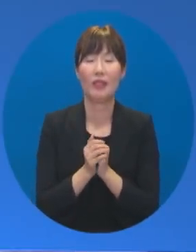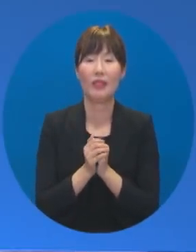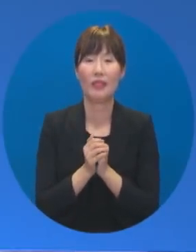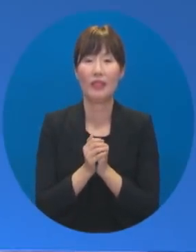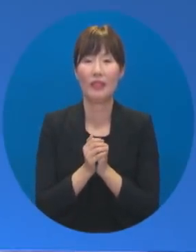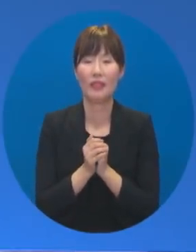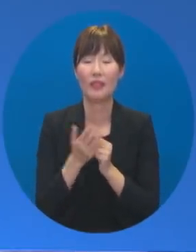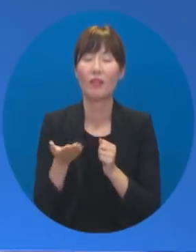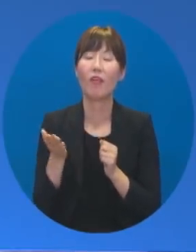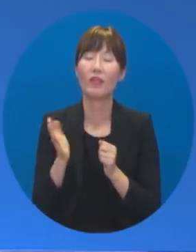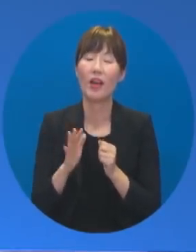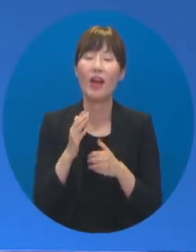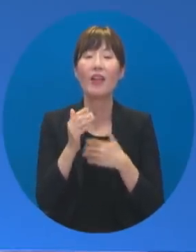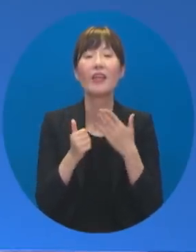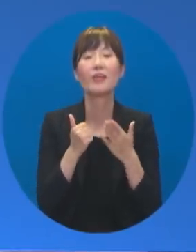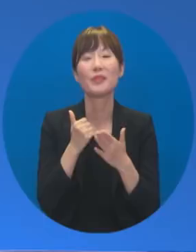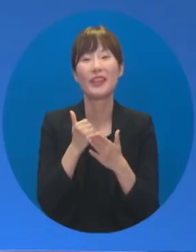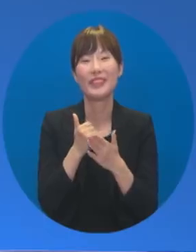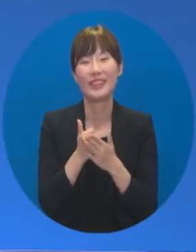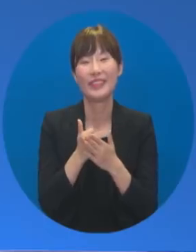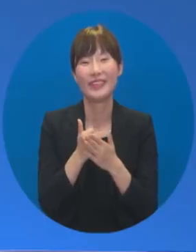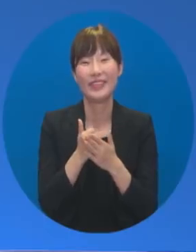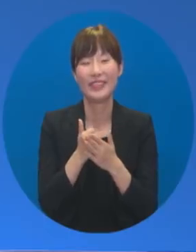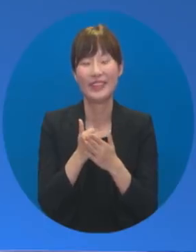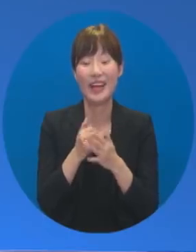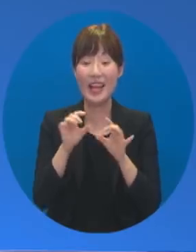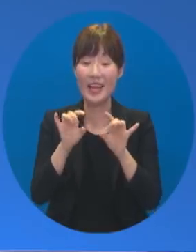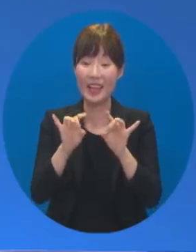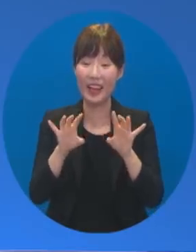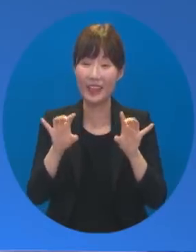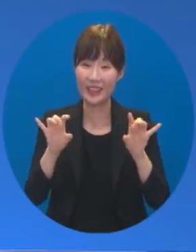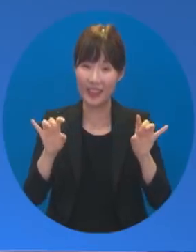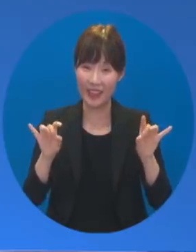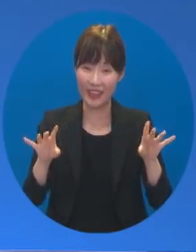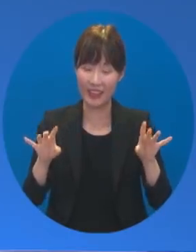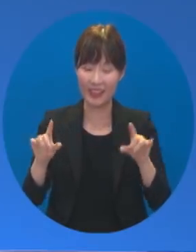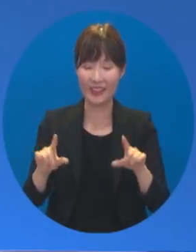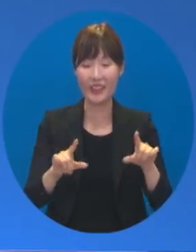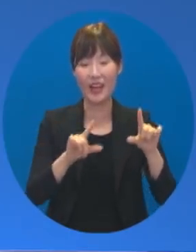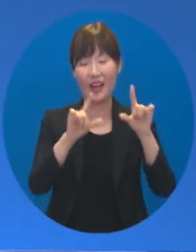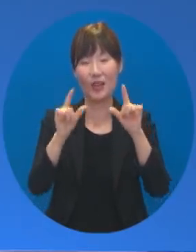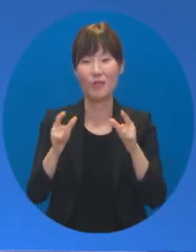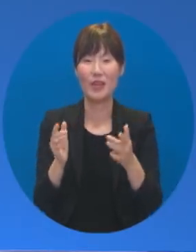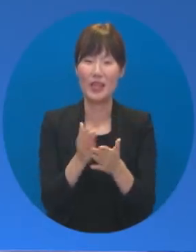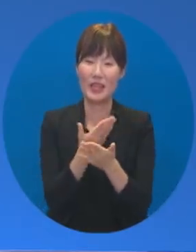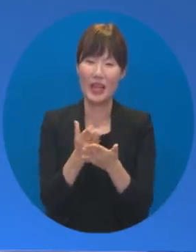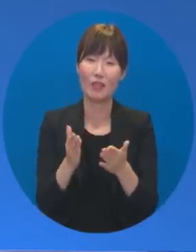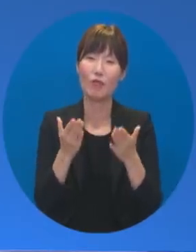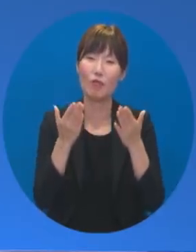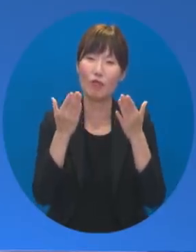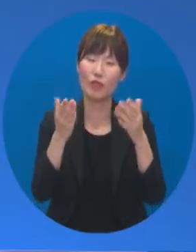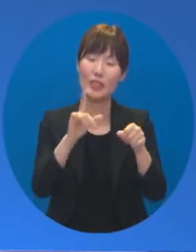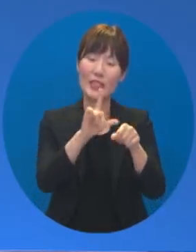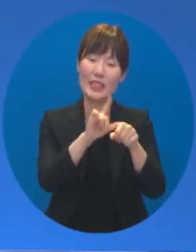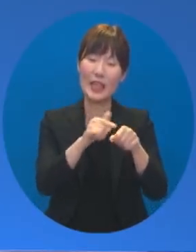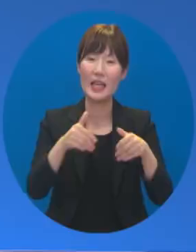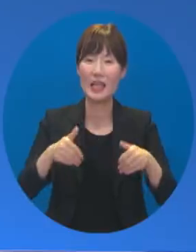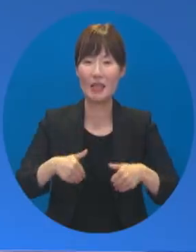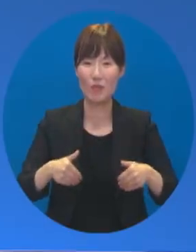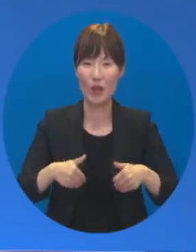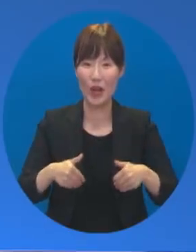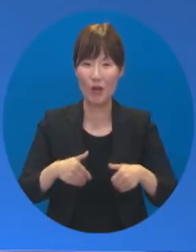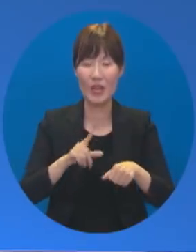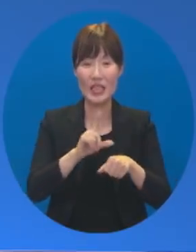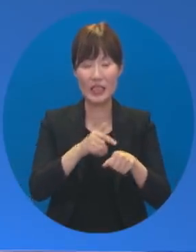그러나 하나님께서 각자에게 주신 각자의 인생에 주신 시간이 필요하고 그